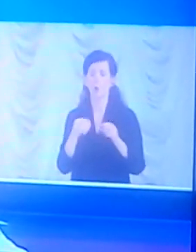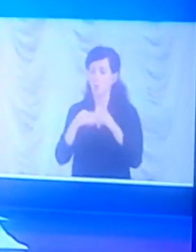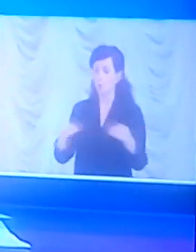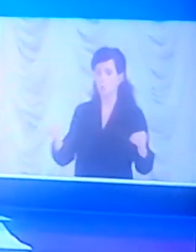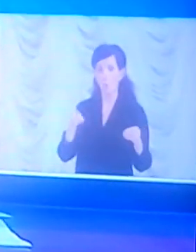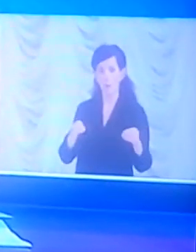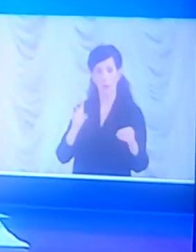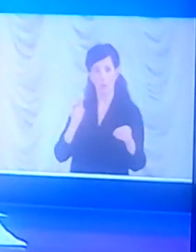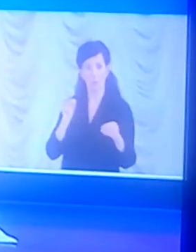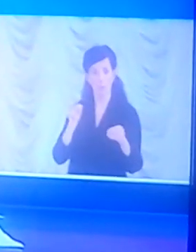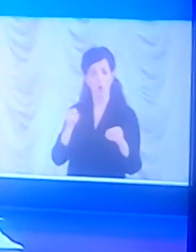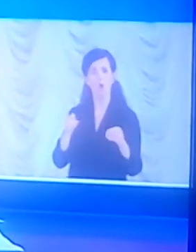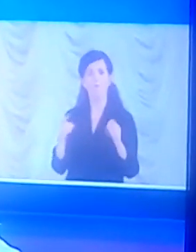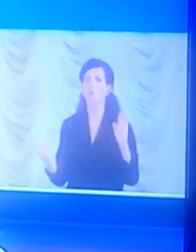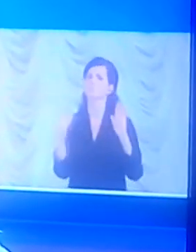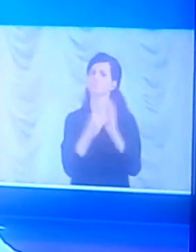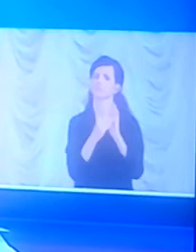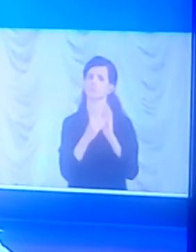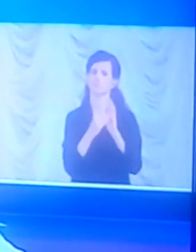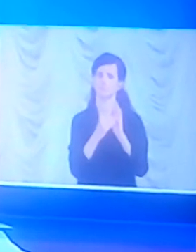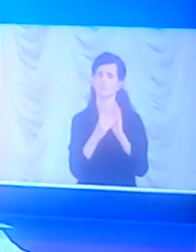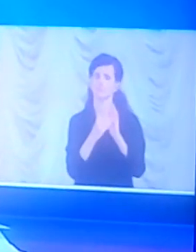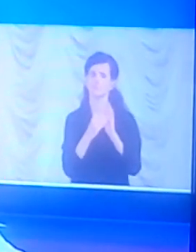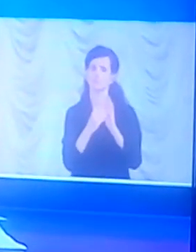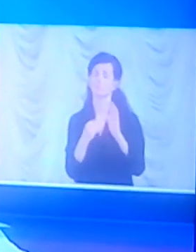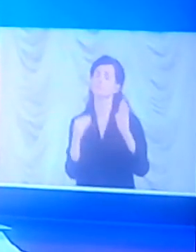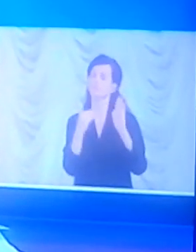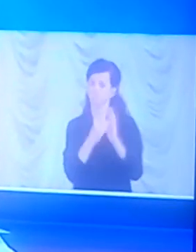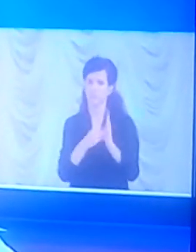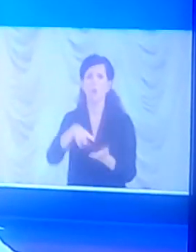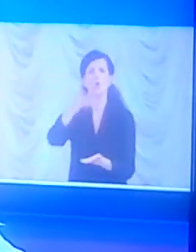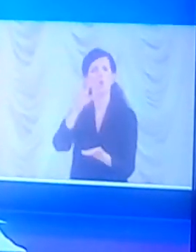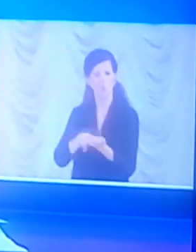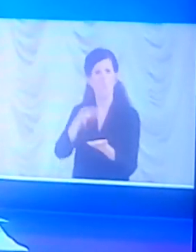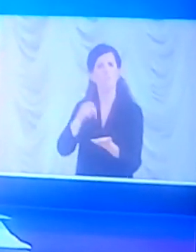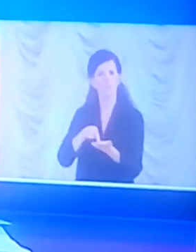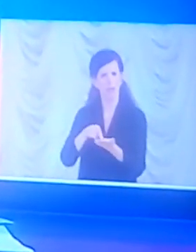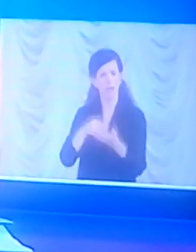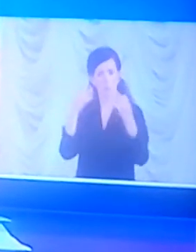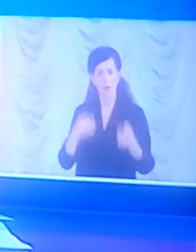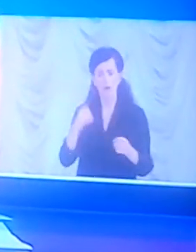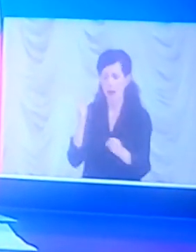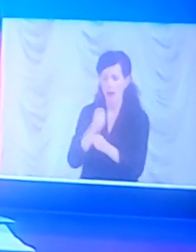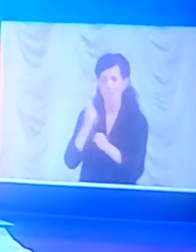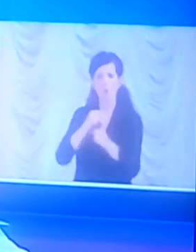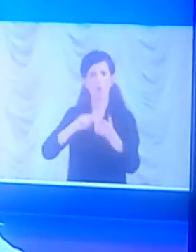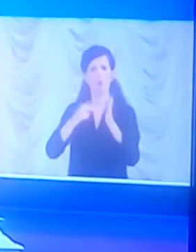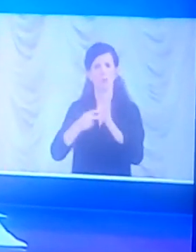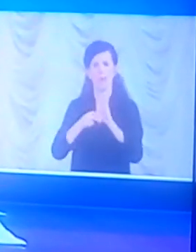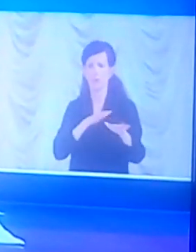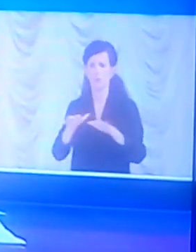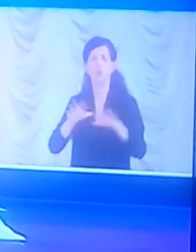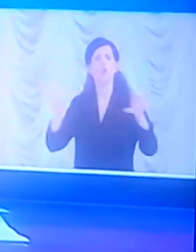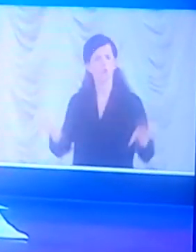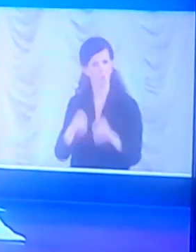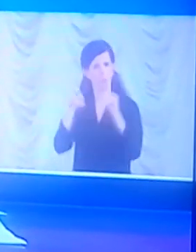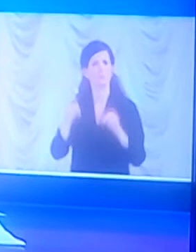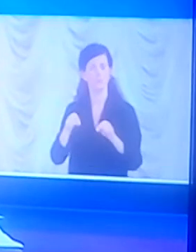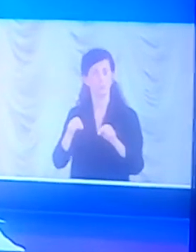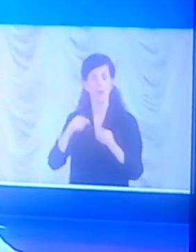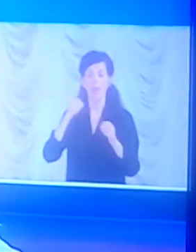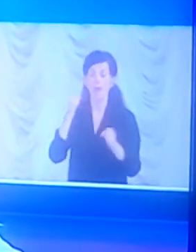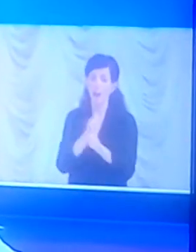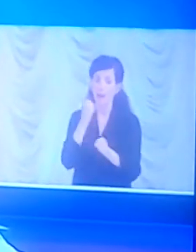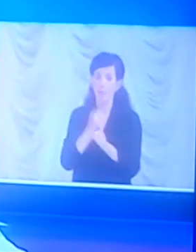strumento, in confermarlo in termini di lavoro tecnico. È un lavoro che tecnicamente